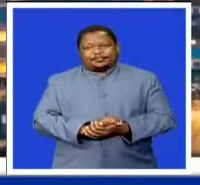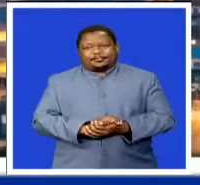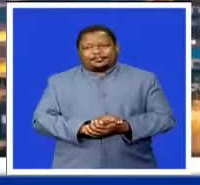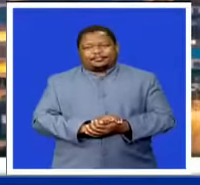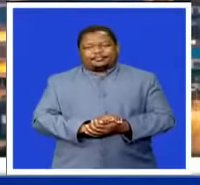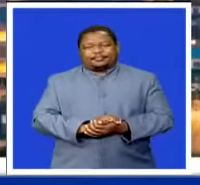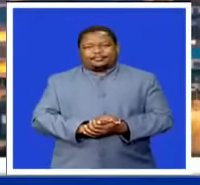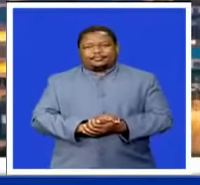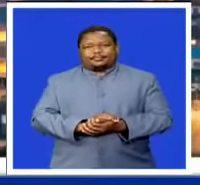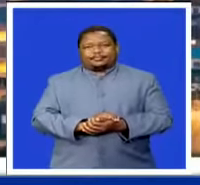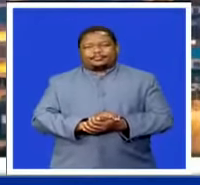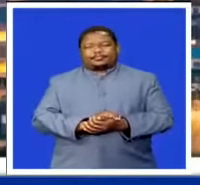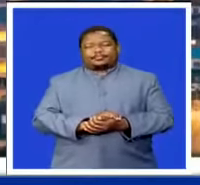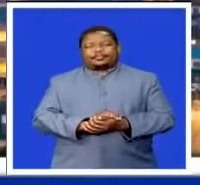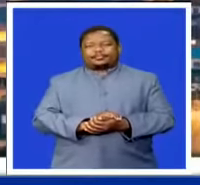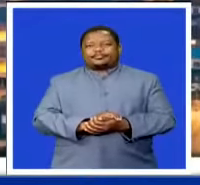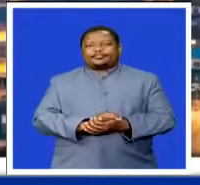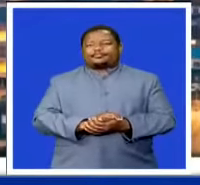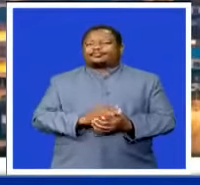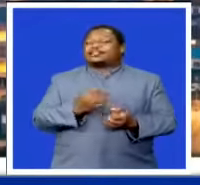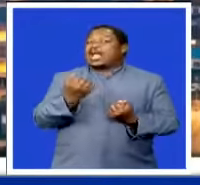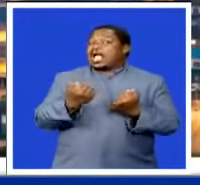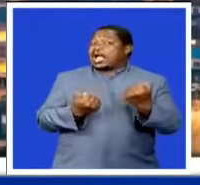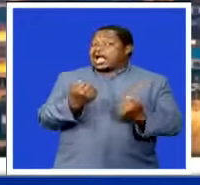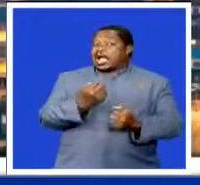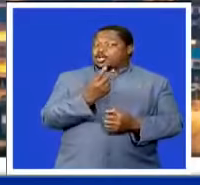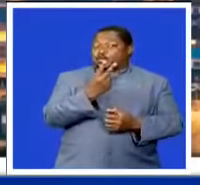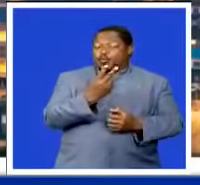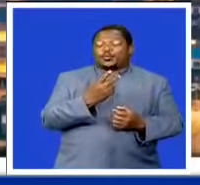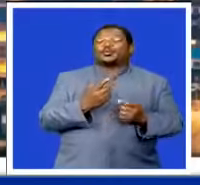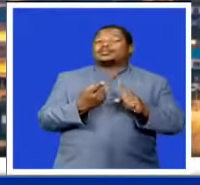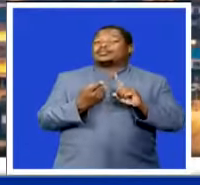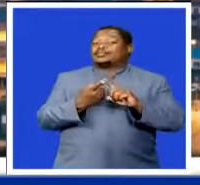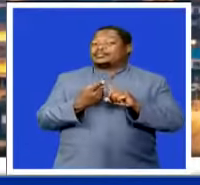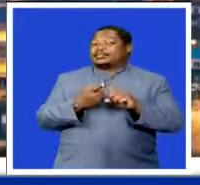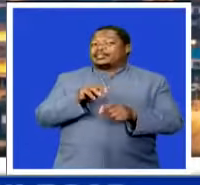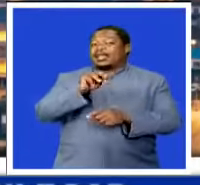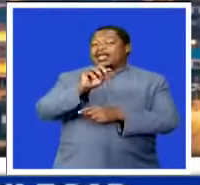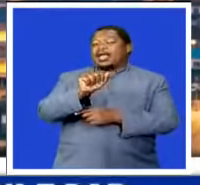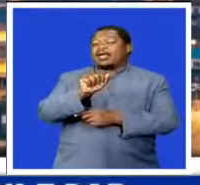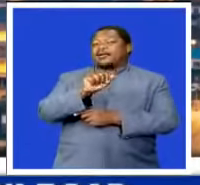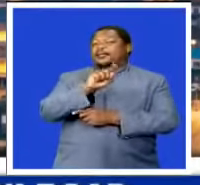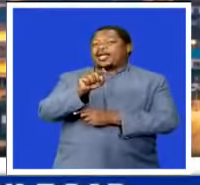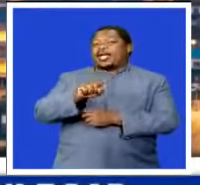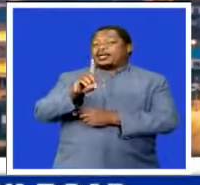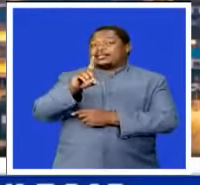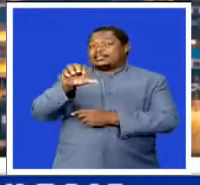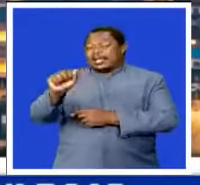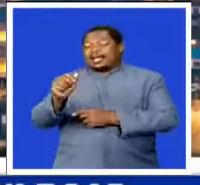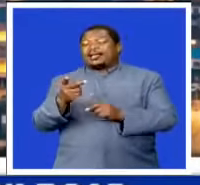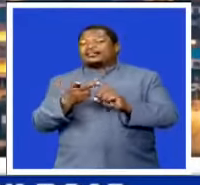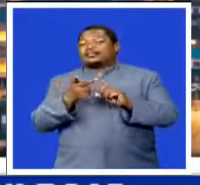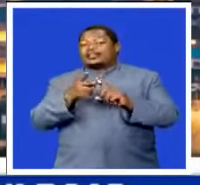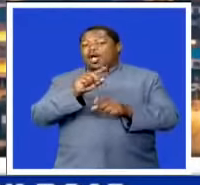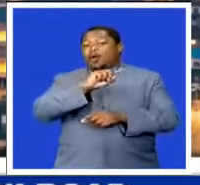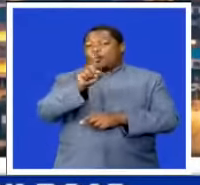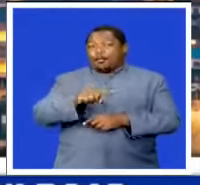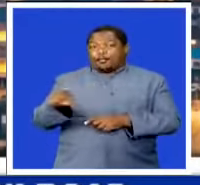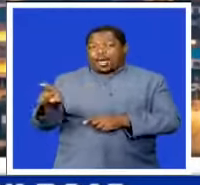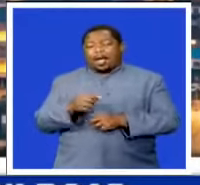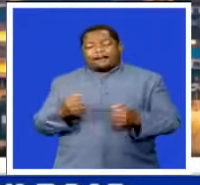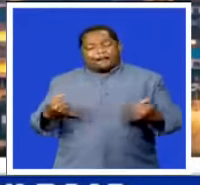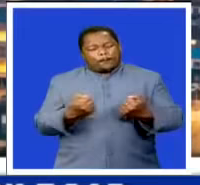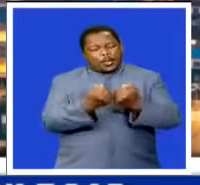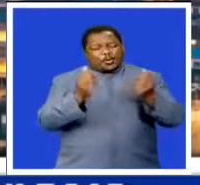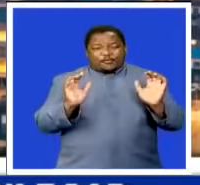Kwendeke ingodi lefaka ekhathi imotolo ihlobo lweMaster 3 ne-Astra emgwacweni wasetimbutini ngetitfuba